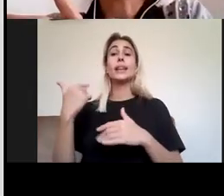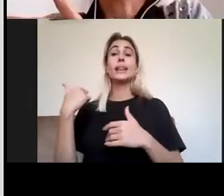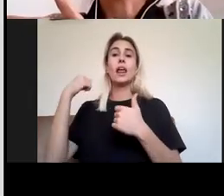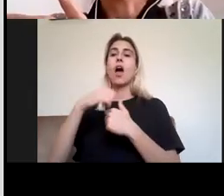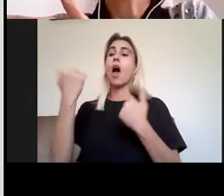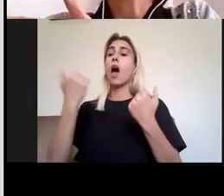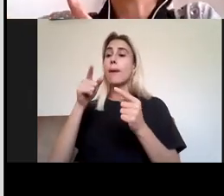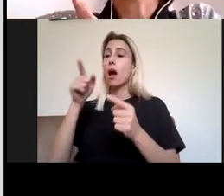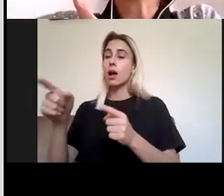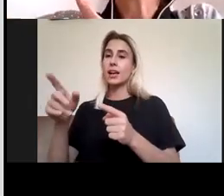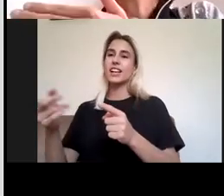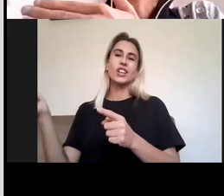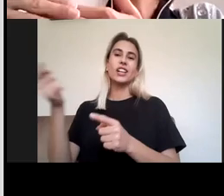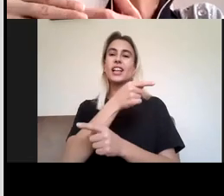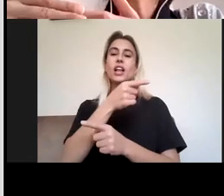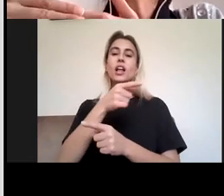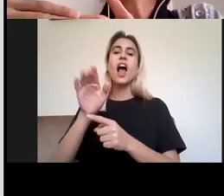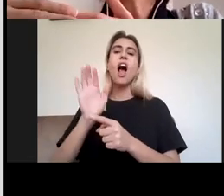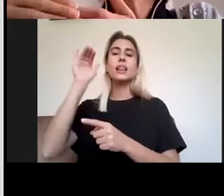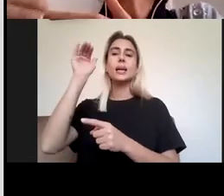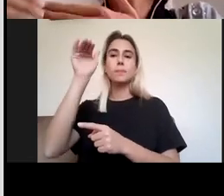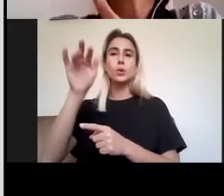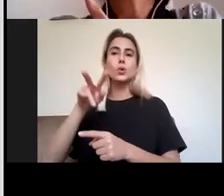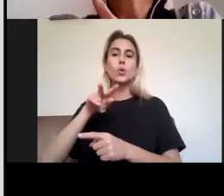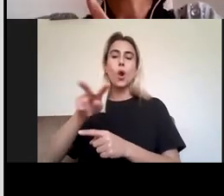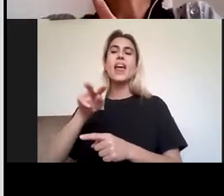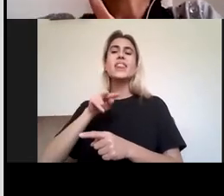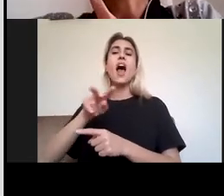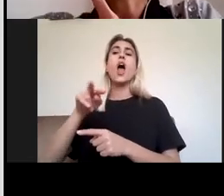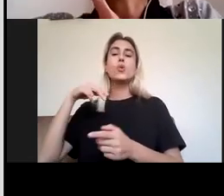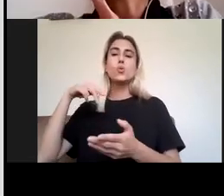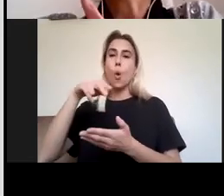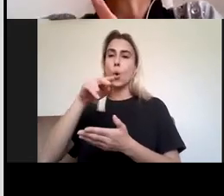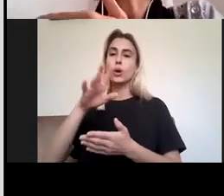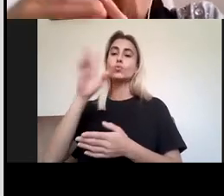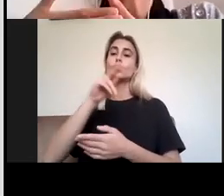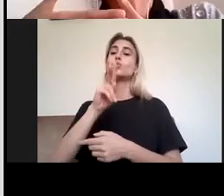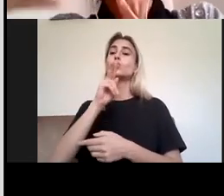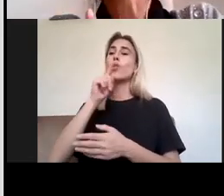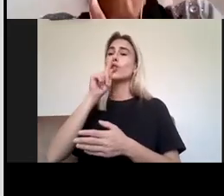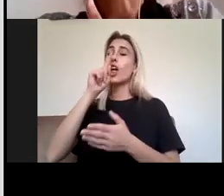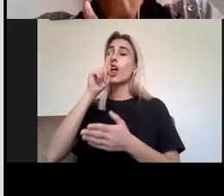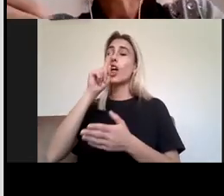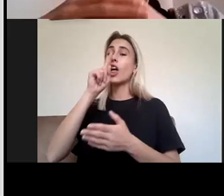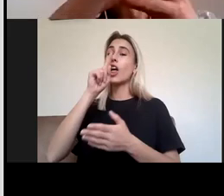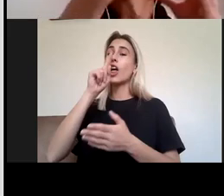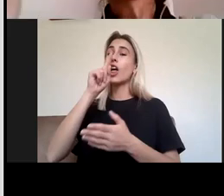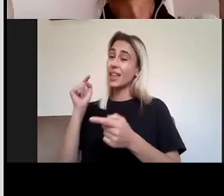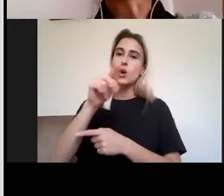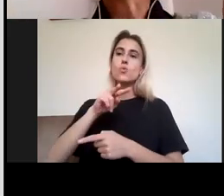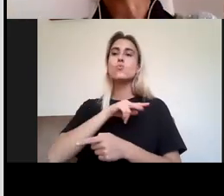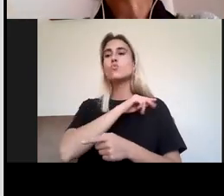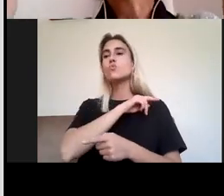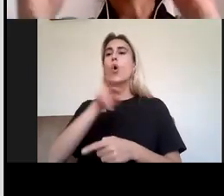araçtan geçtiğiniz kaldırım ve yol ve yay yolundan da son geldiğiniz noktaya yaptığınız bir yolculuk bu. Biz